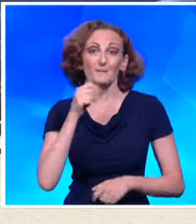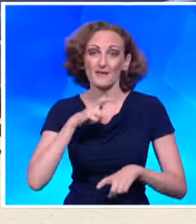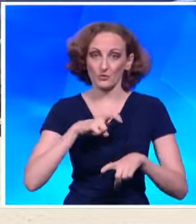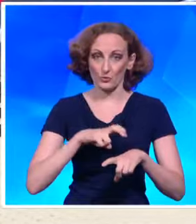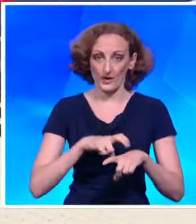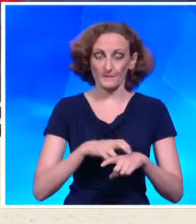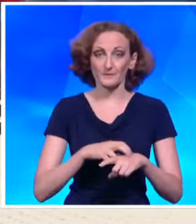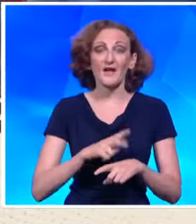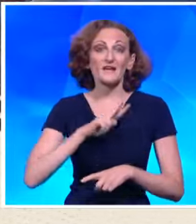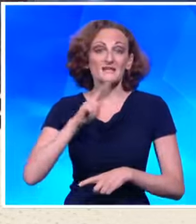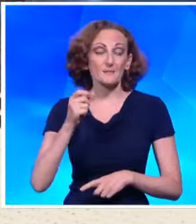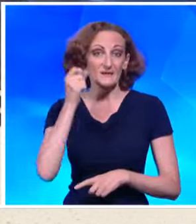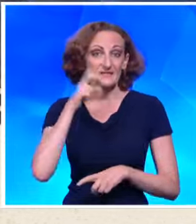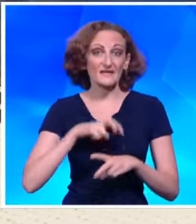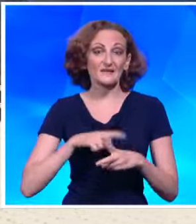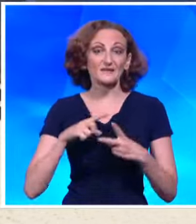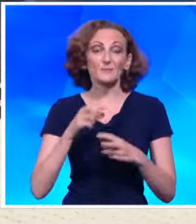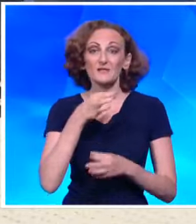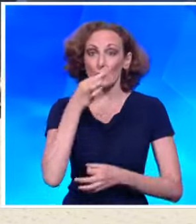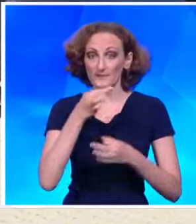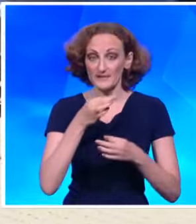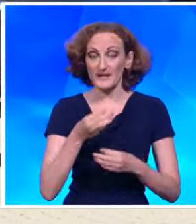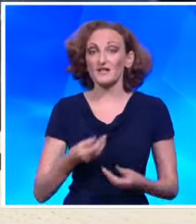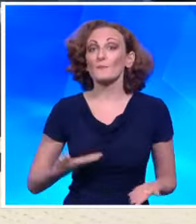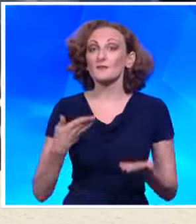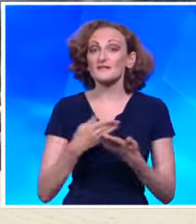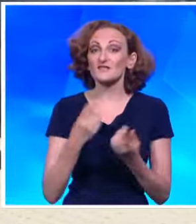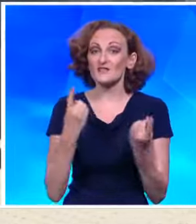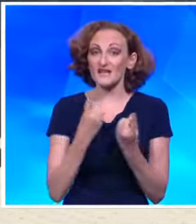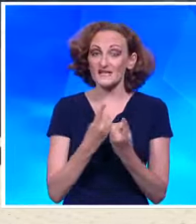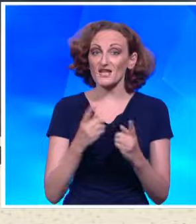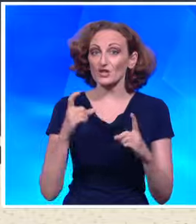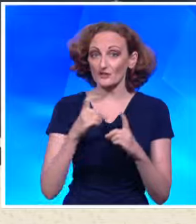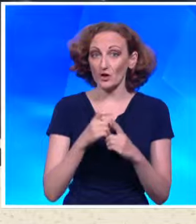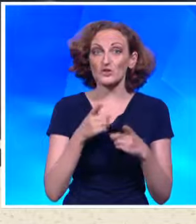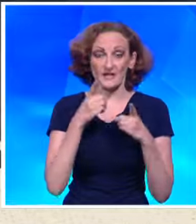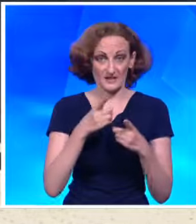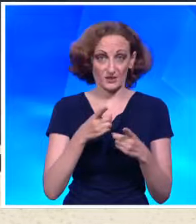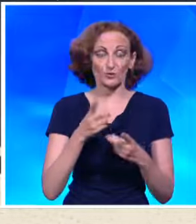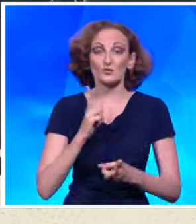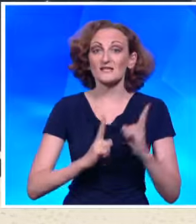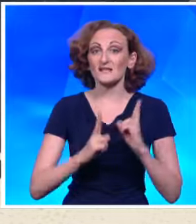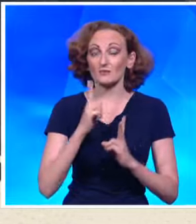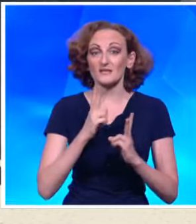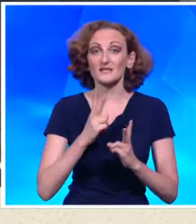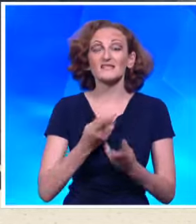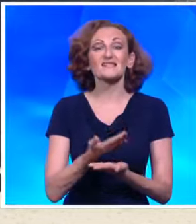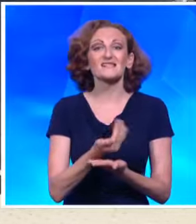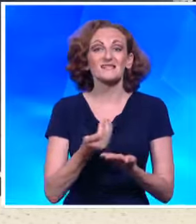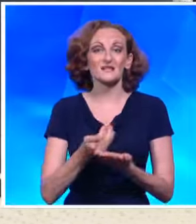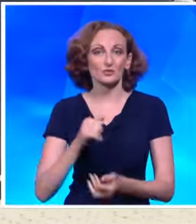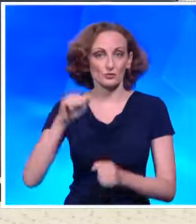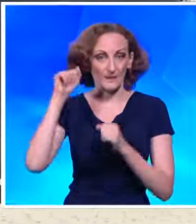Съпредседателят на ДПС поясни, че присъствалите на срещата в Росенец са тези, които са се съобразили с устава на партията. Чакъров заяви, че трябва да